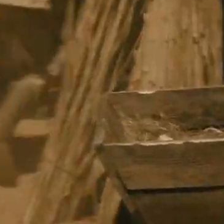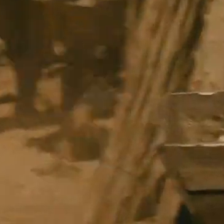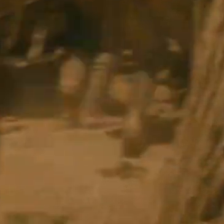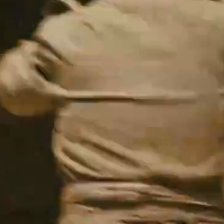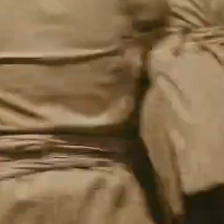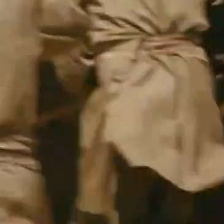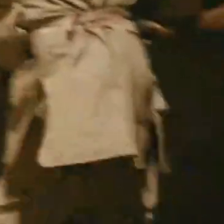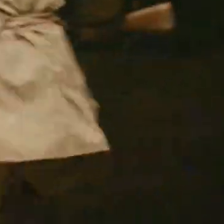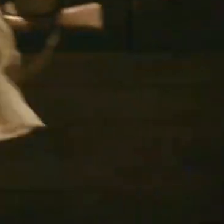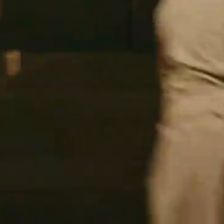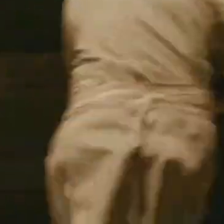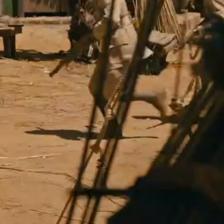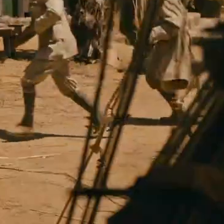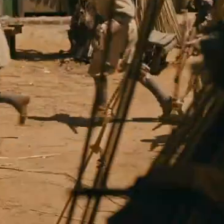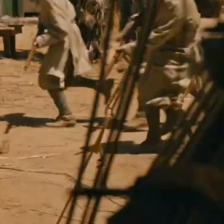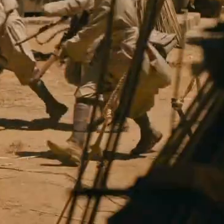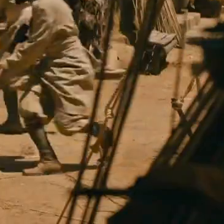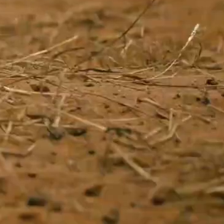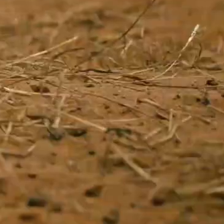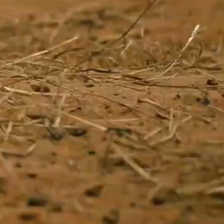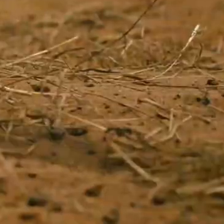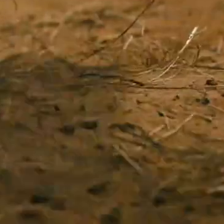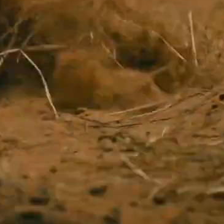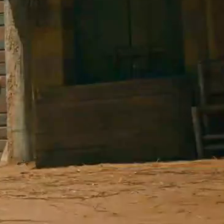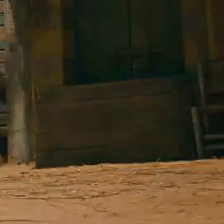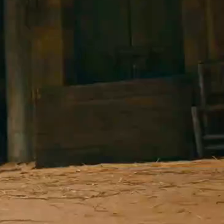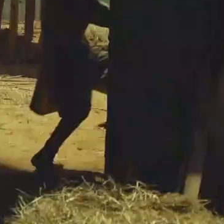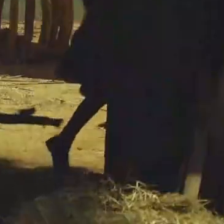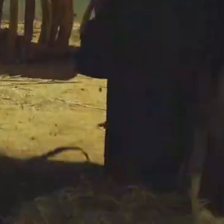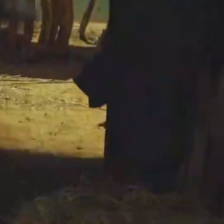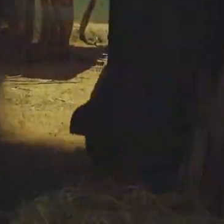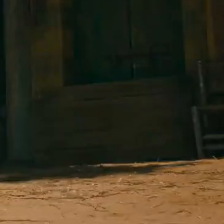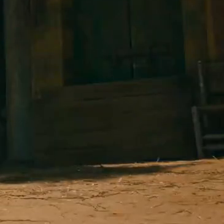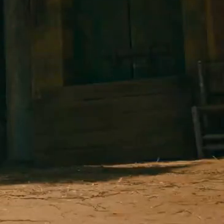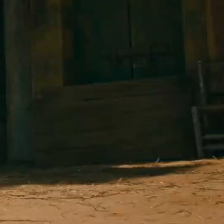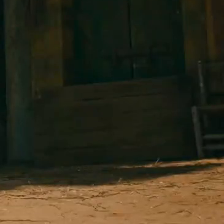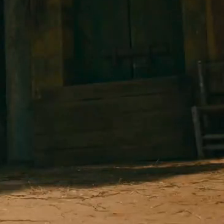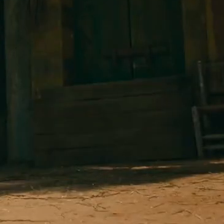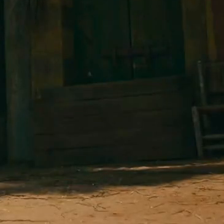Geçitlere koşan askerlerden biri otların altına gizlenmiş mayına bastı.